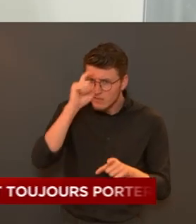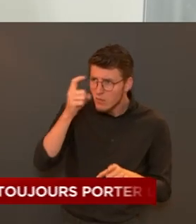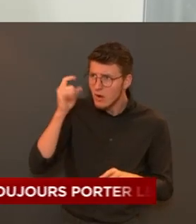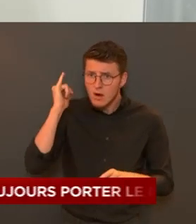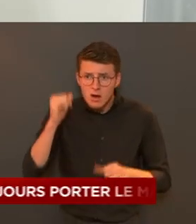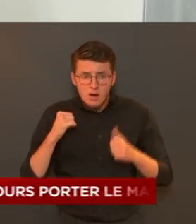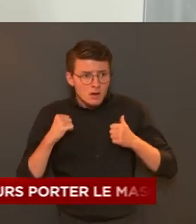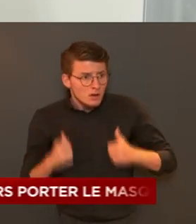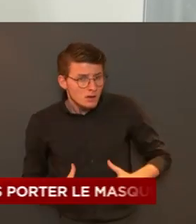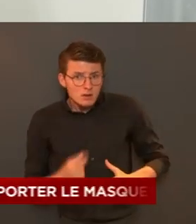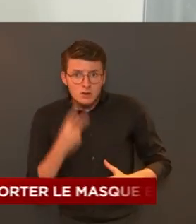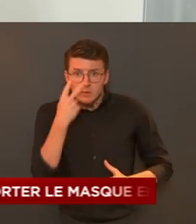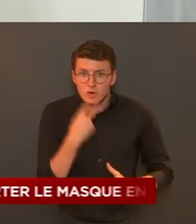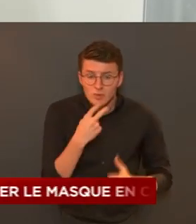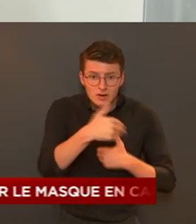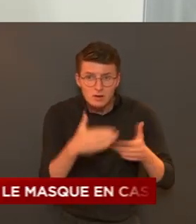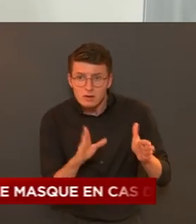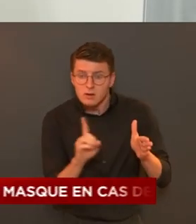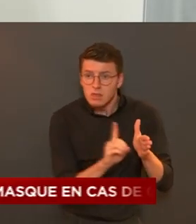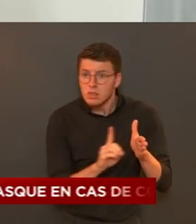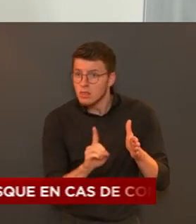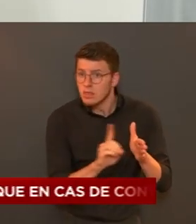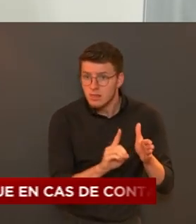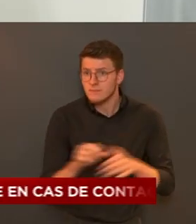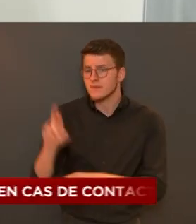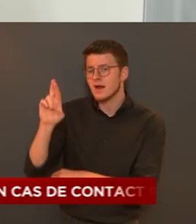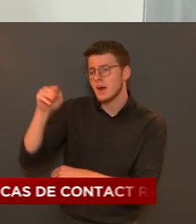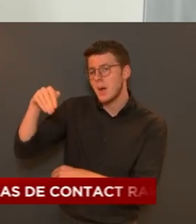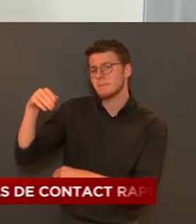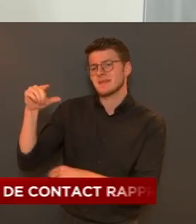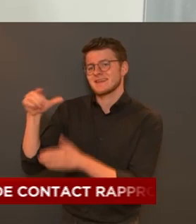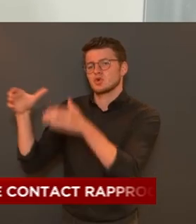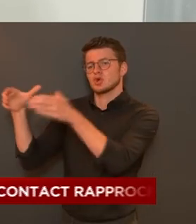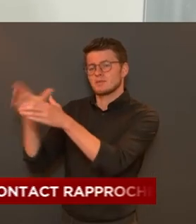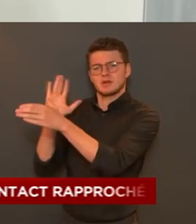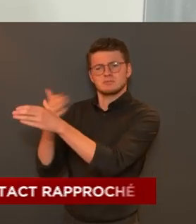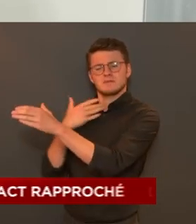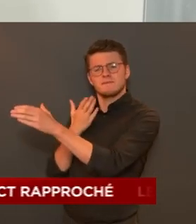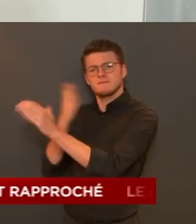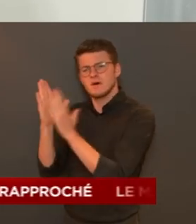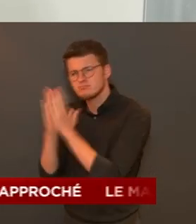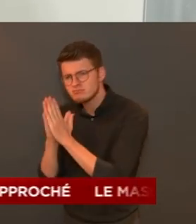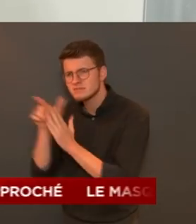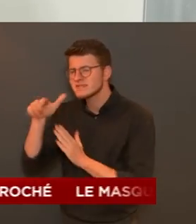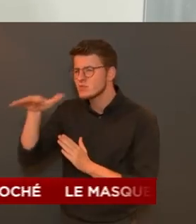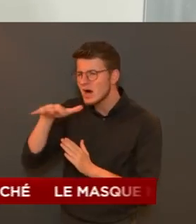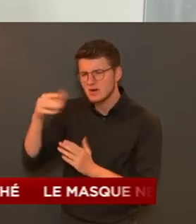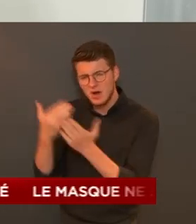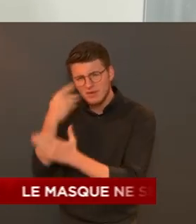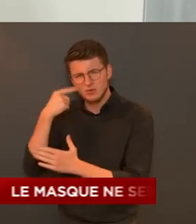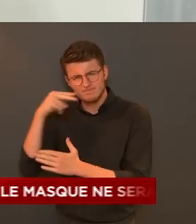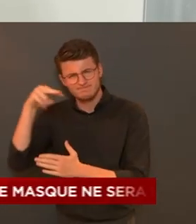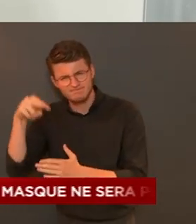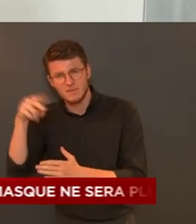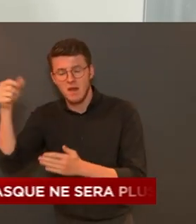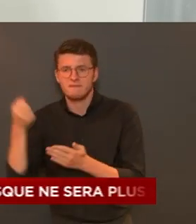difficile à supporter. Et donc, nous avons demandé de réévaluer la situation et on nous a proposé